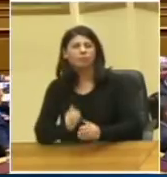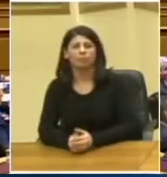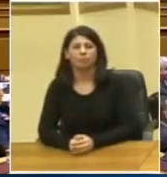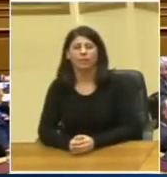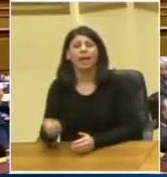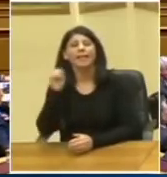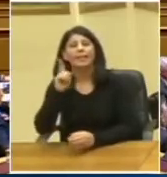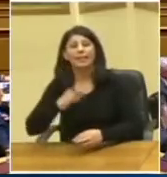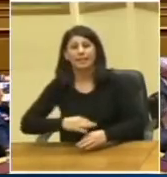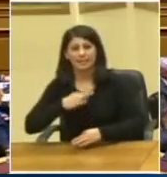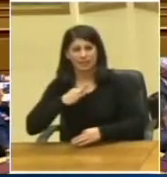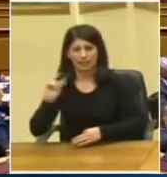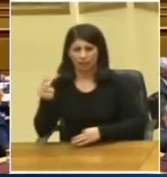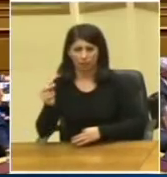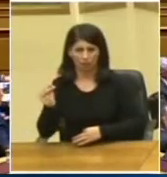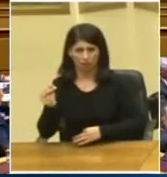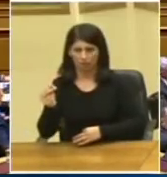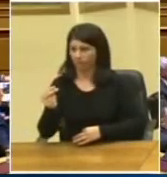Κυρίες και κύριοι βουλευτές,